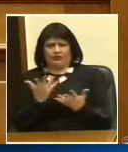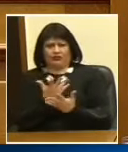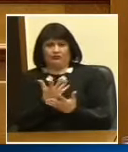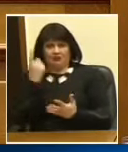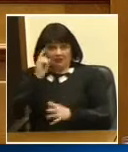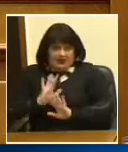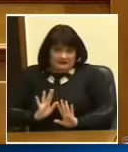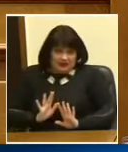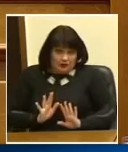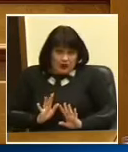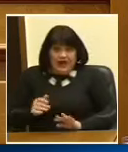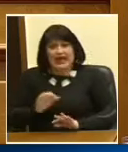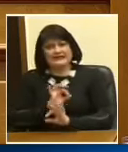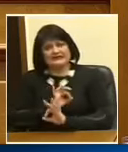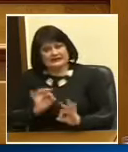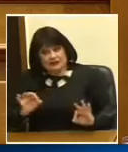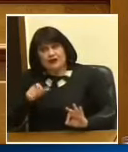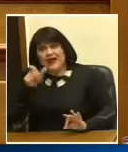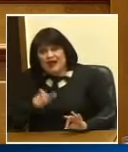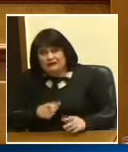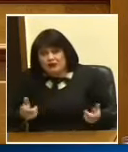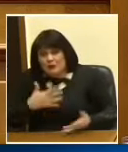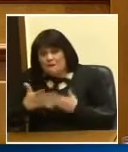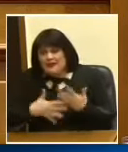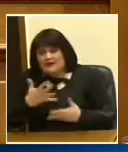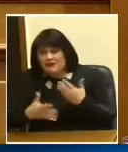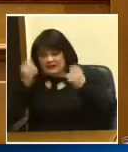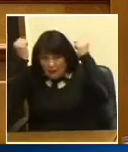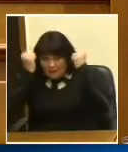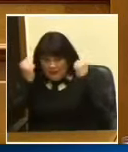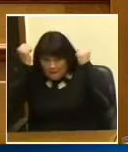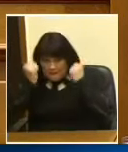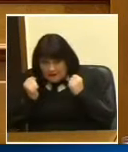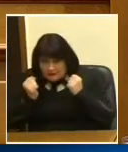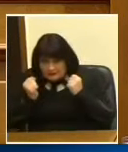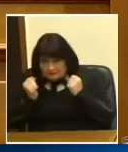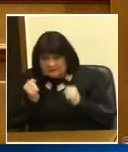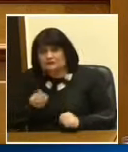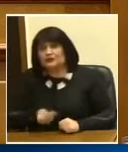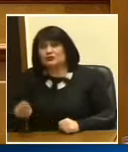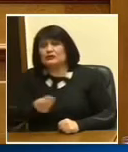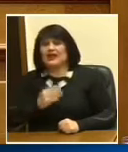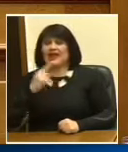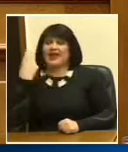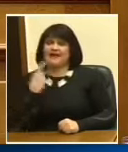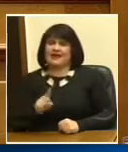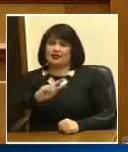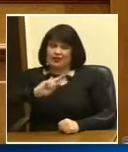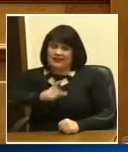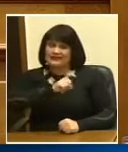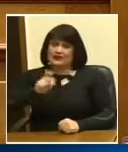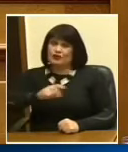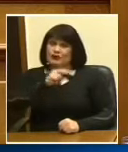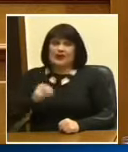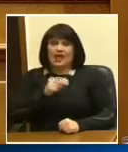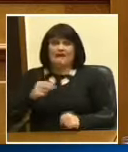βέβαιο, ότι στήχησε αυτή η περιπέτεια στη χώρα, κύριε Τσίπρα, παραπάνω από 100 δισεκατομμύρια ευρώ. Και